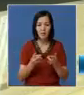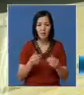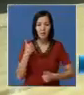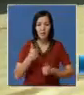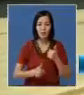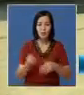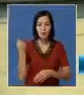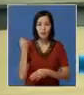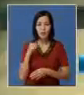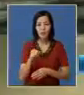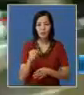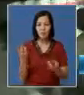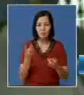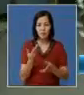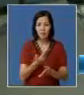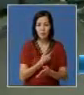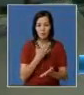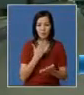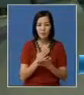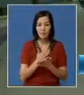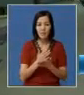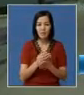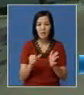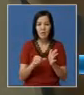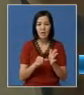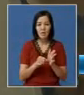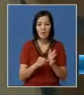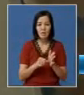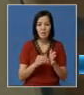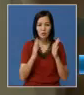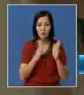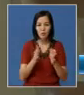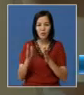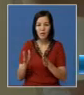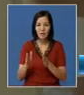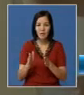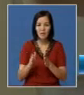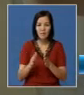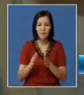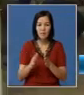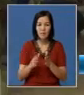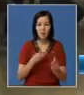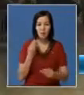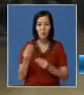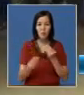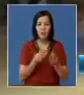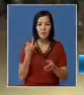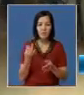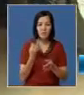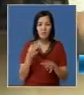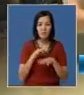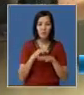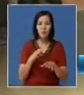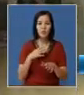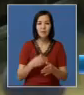соң жеңімпаз атану әркімнің ойында. 6 жолаққа қатар тұрып тасатқан журналистер ойына тартысты да